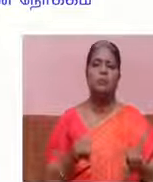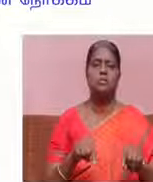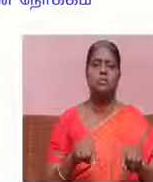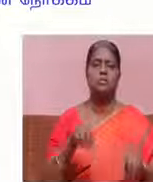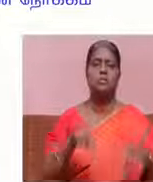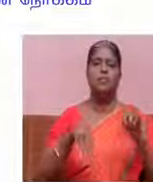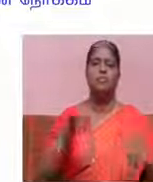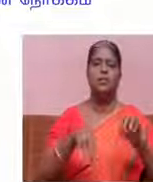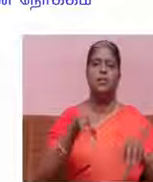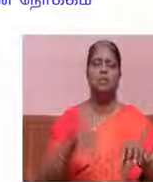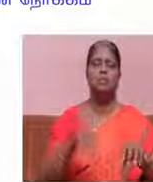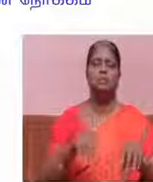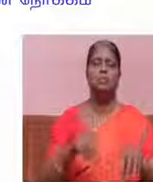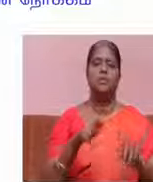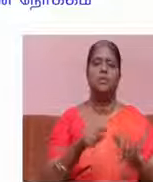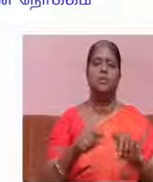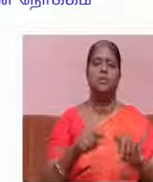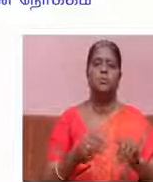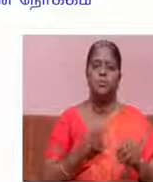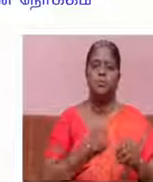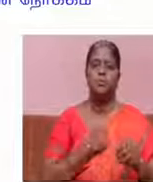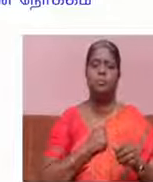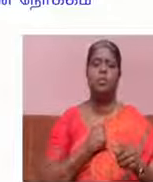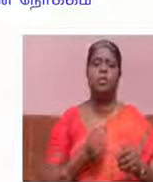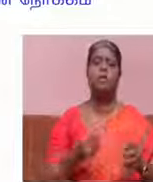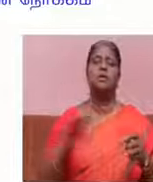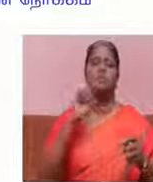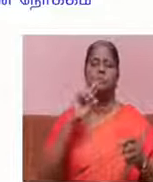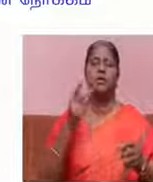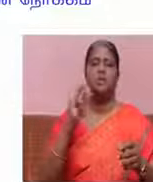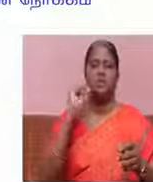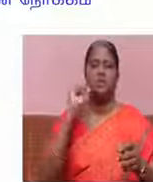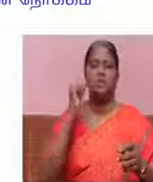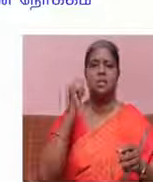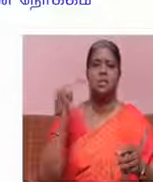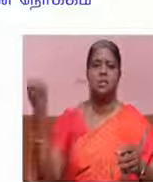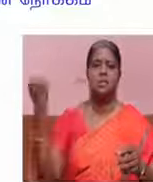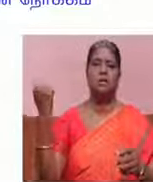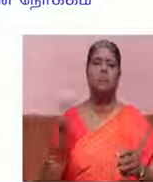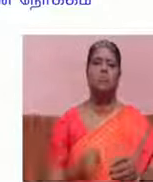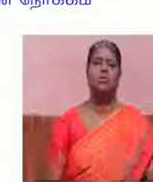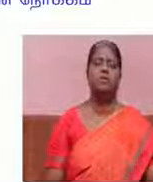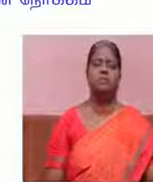இது வாக்களிக்கும் உரிமையை பயன்படுத்தும் மாற்றுத்திறனாளிகளுக்கானவை.